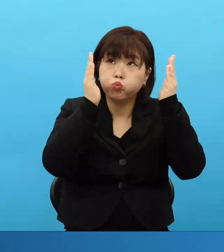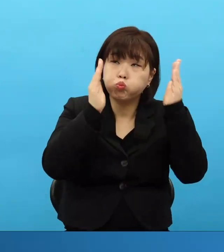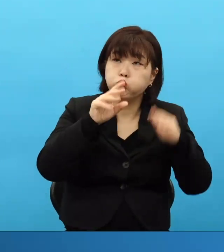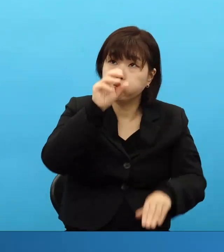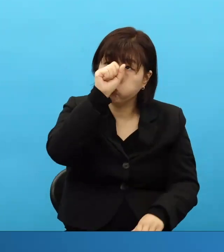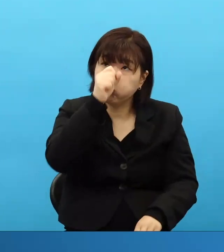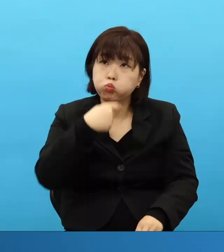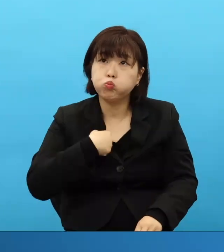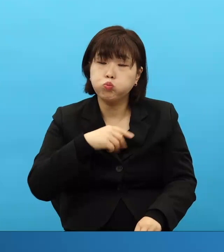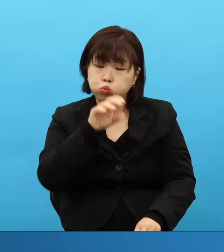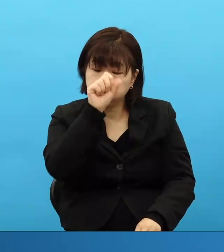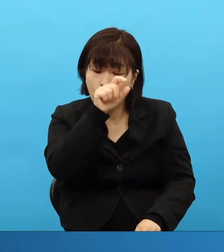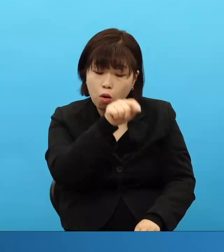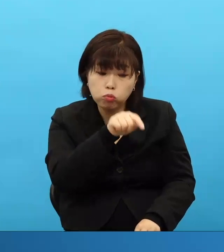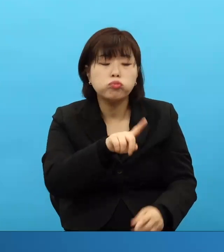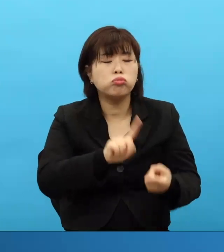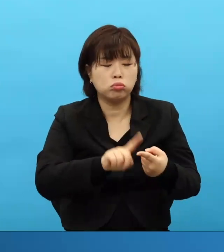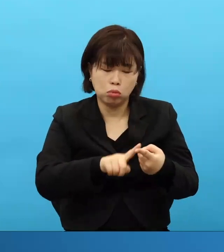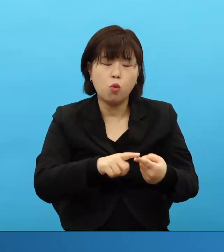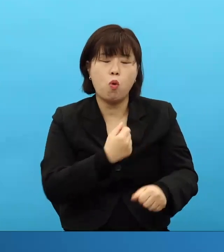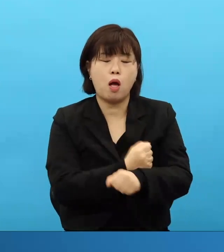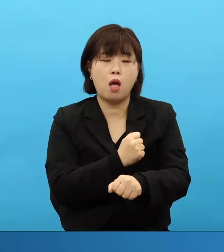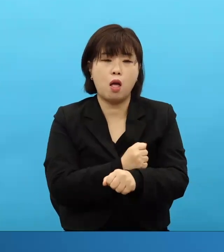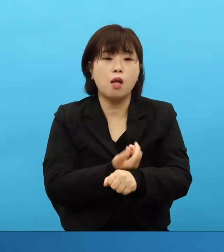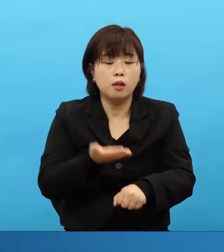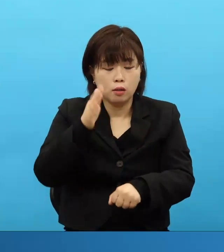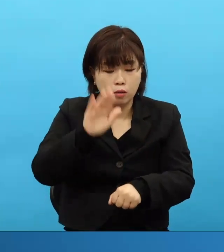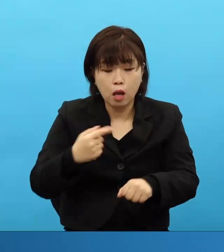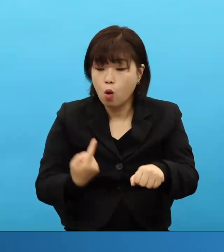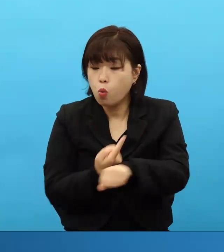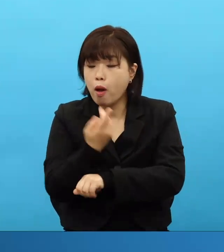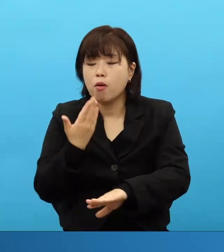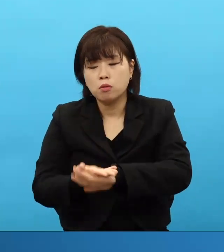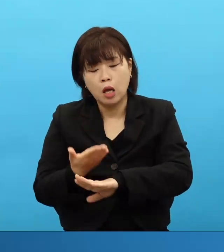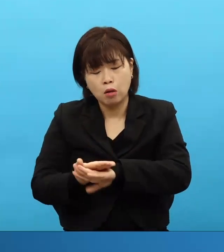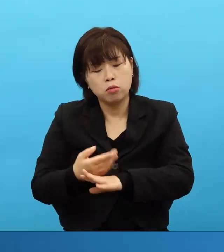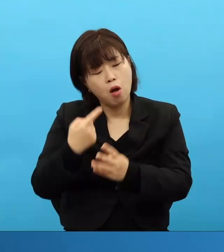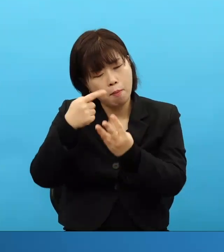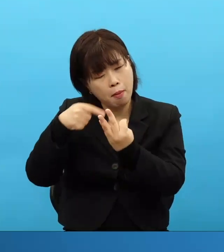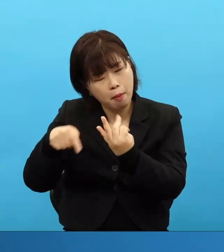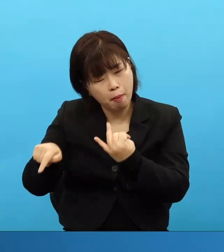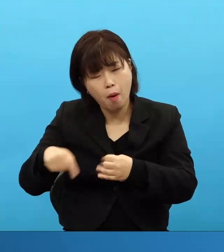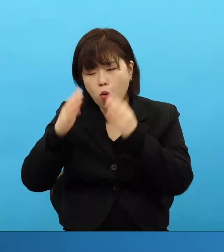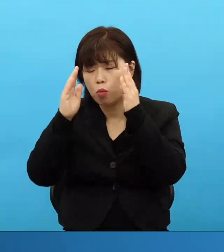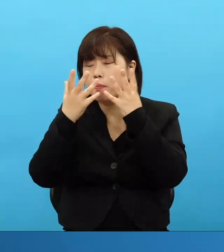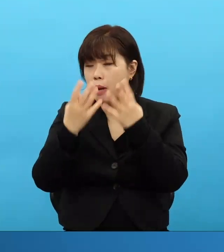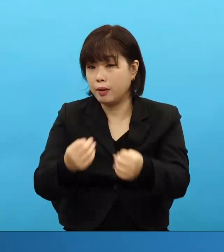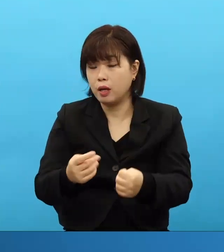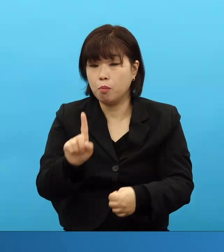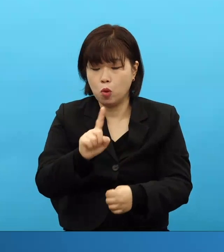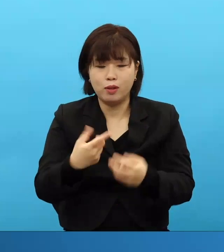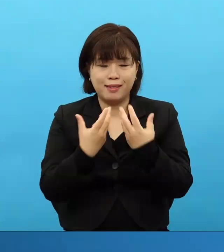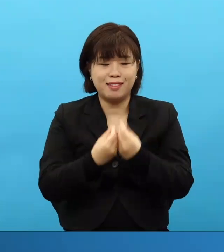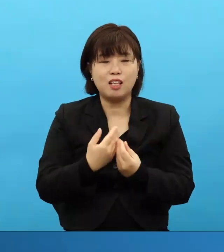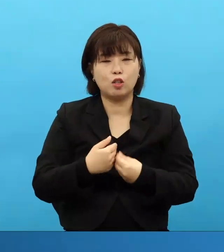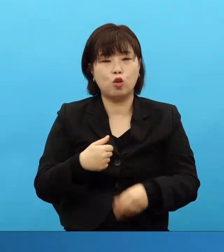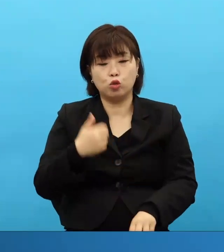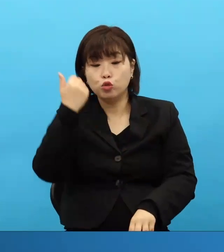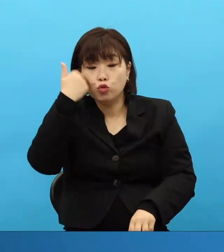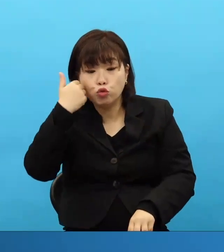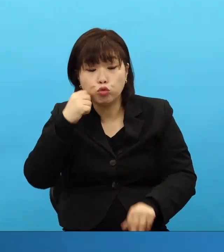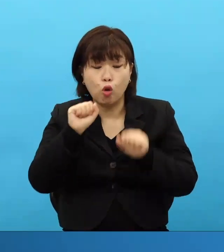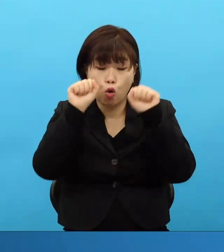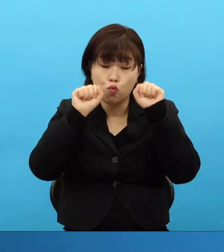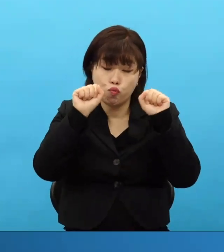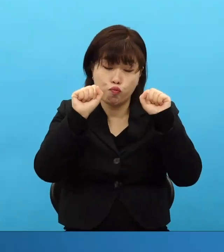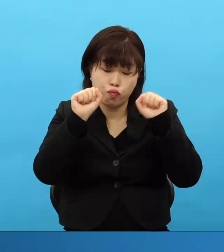그것으로 모든 거 다 할 수는 없습니다. But you can't do everything with just that. 그렇잖아요. Isn't that 어떤 so? 사람은 활동을 잘하고 There are some people who are 어떤 very 사람은 active. 운동을 잘하고 There are some people who are very 어떤 good at 사람은 sports.